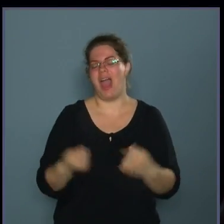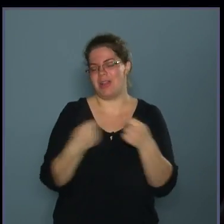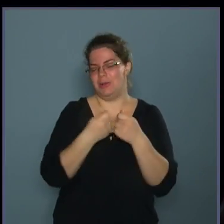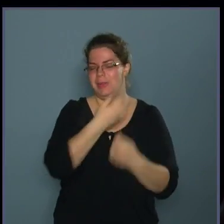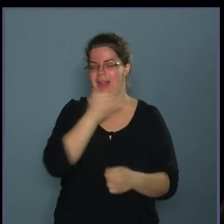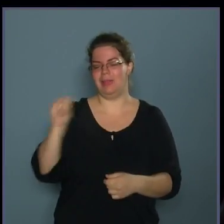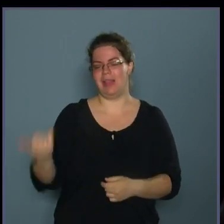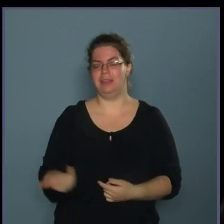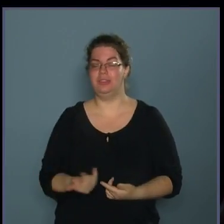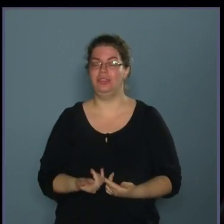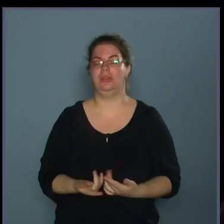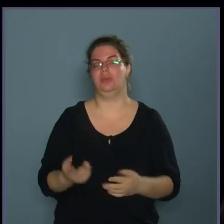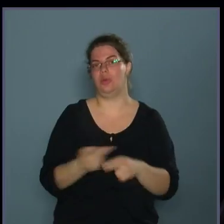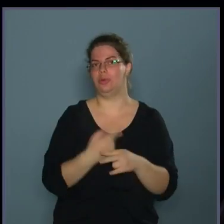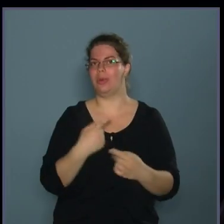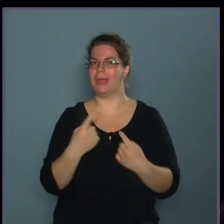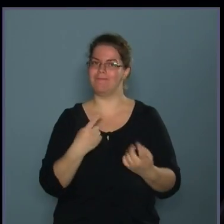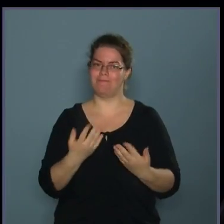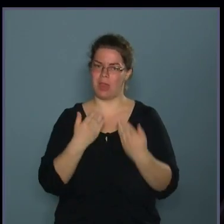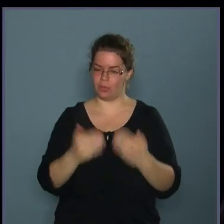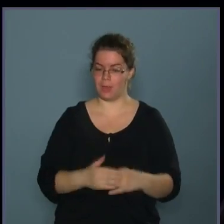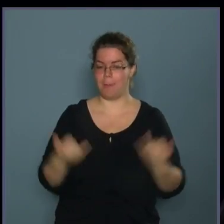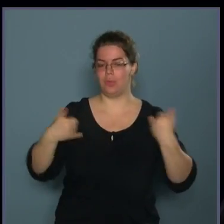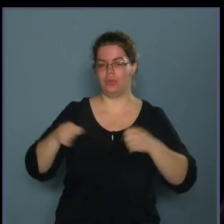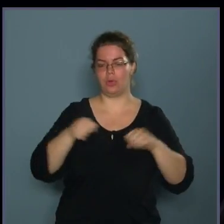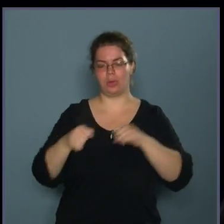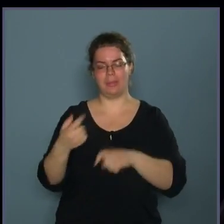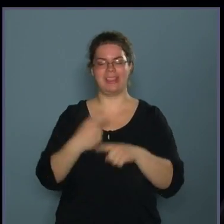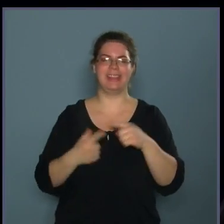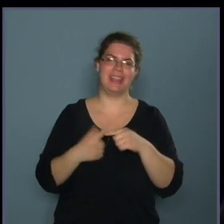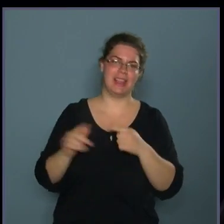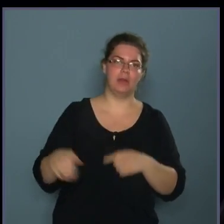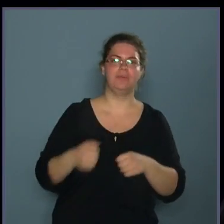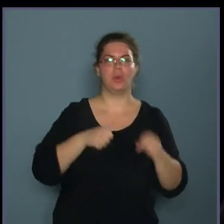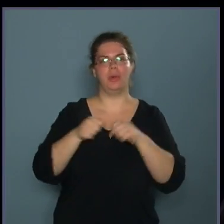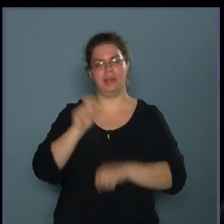egymást köszönteni. Most az önkormányzat részéről az önkormányzat és a